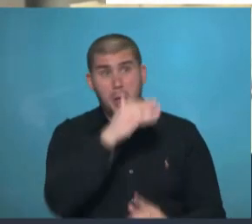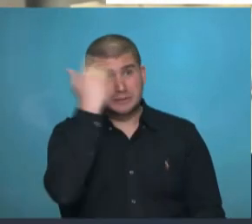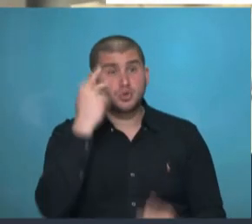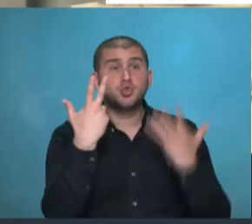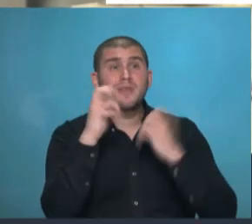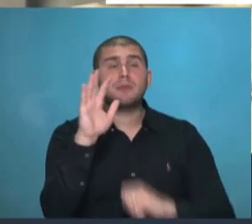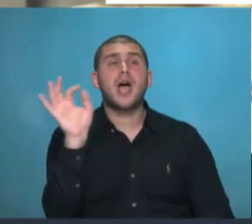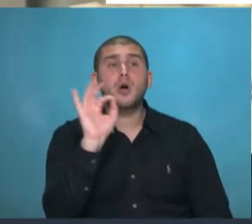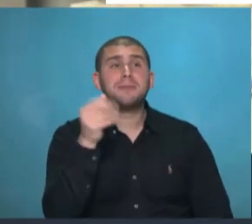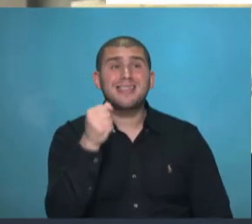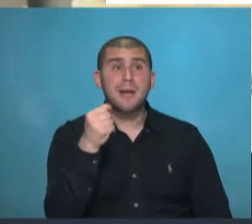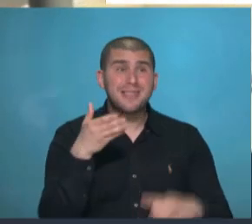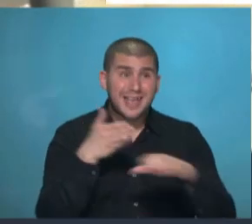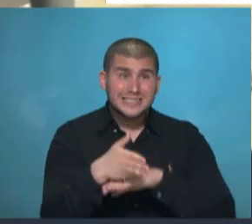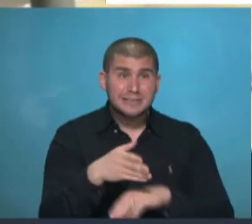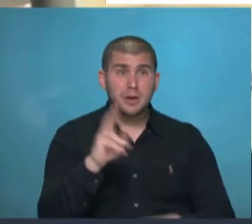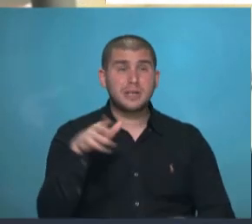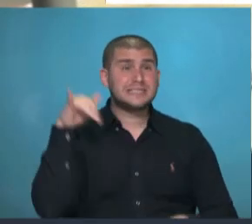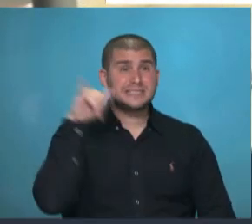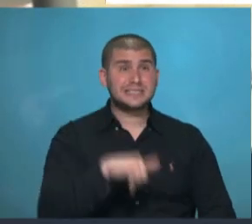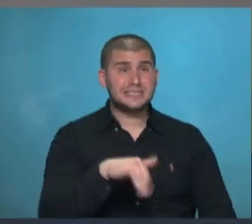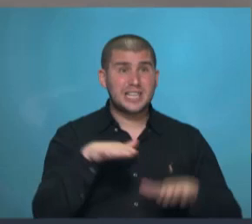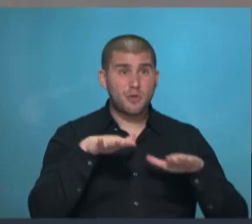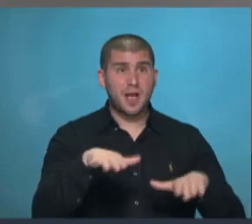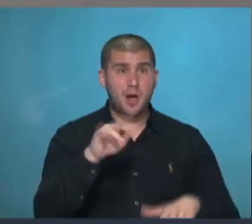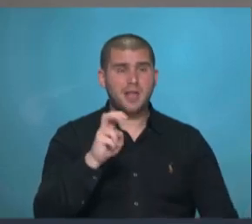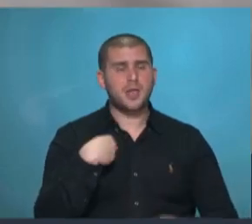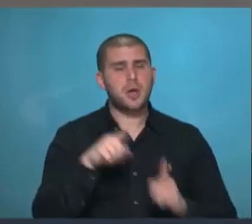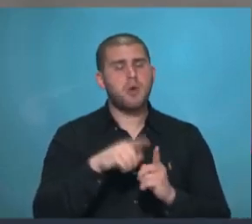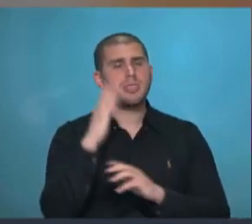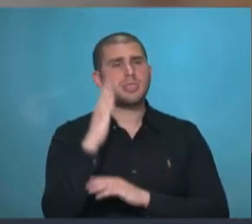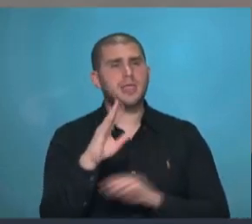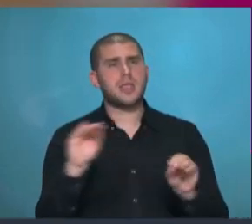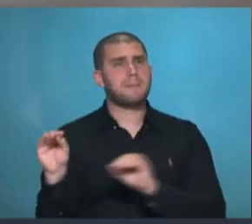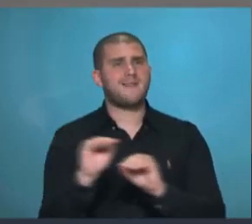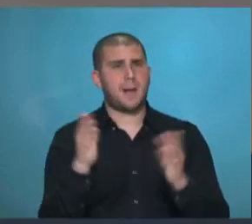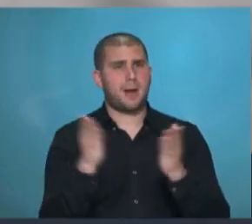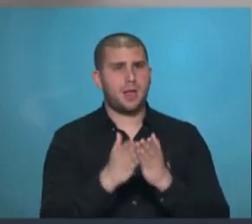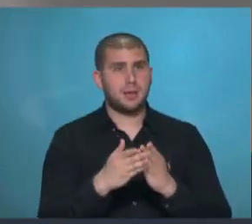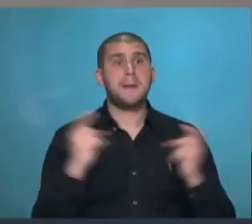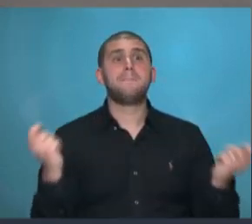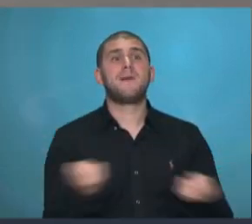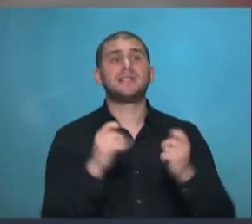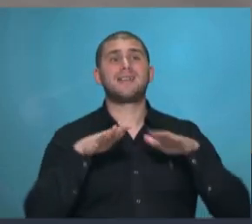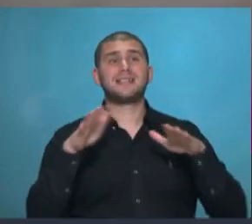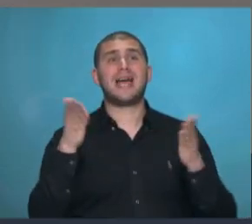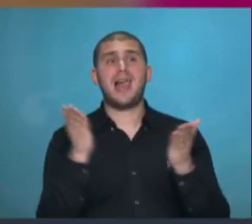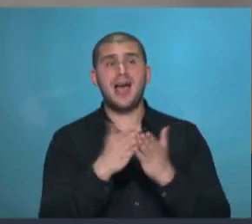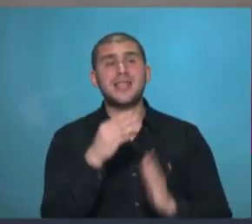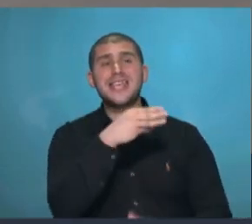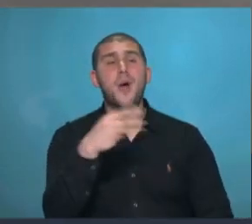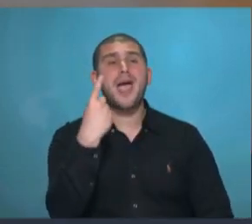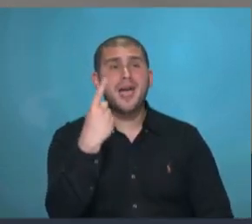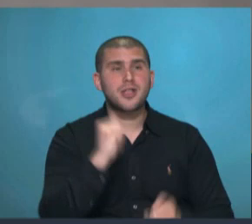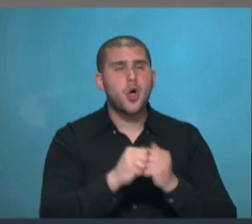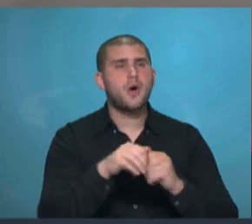85% מהתיירים שנכנסים בעובדה, אנחנו אילת תחנת מעבר. מי מבצעי טיסה לאילת באירו אחד